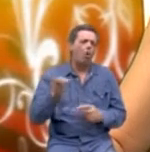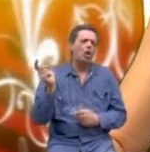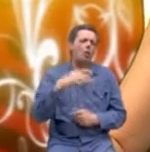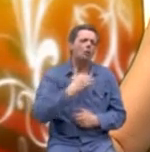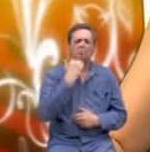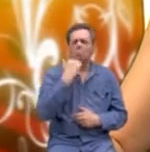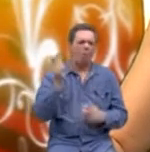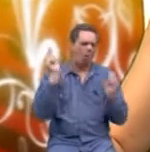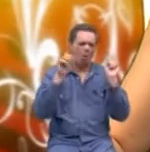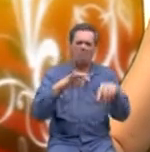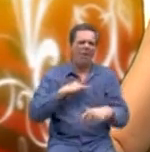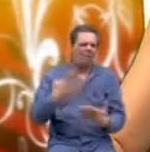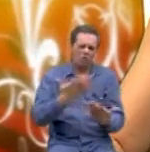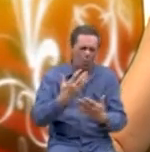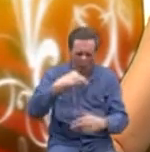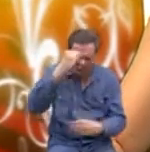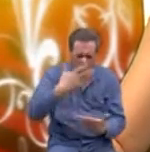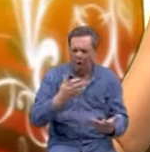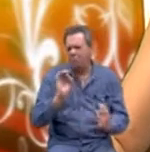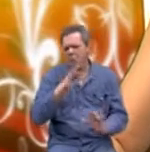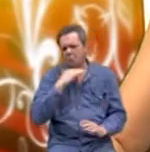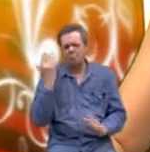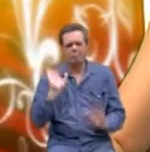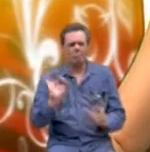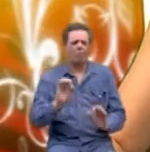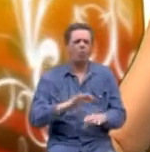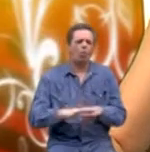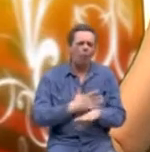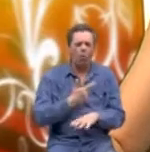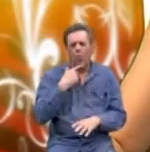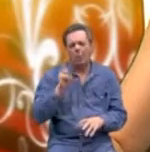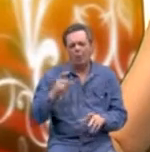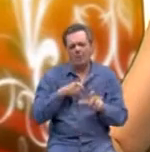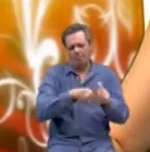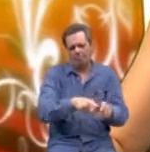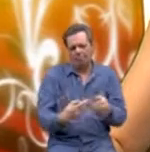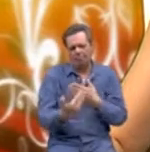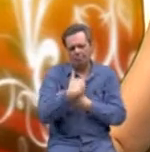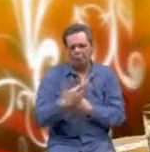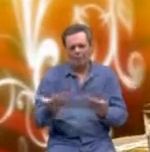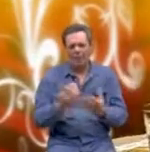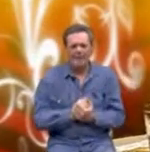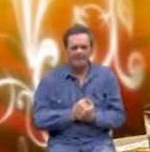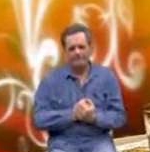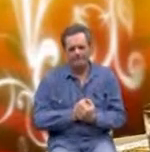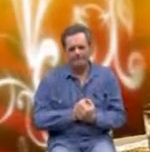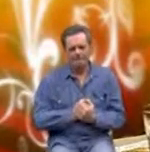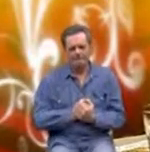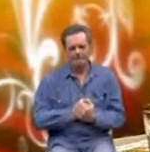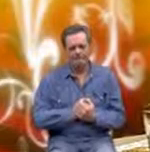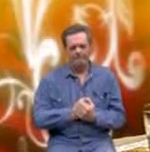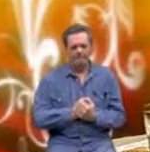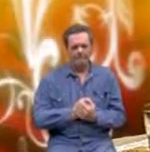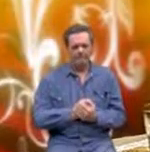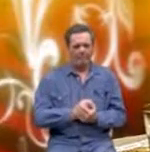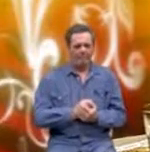nebitno je koje je struke, bitno je da ima dobru volju i može nam se priključiti. Recite mi, još ćete vi